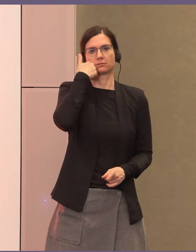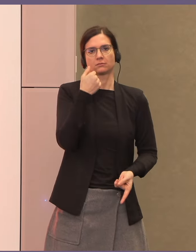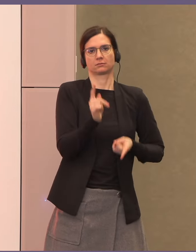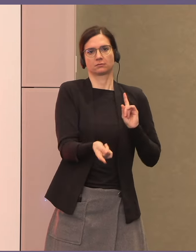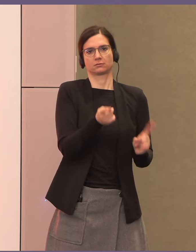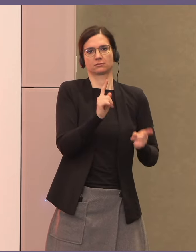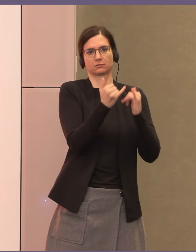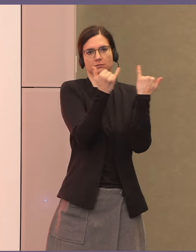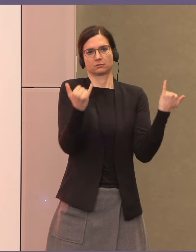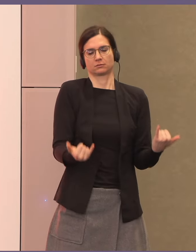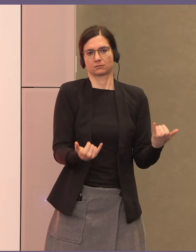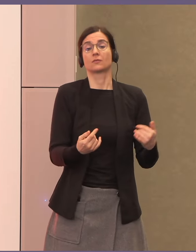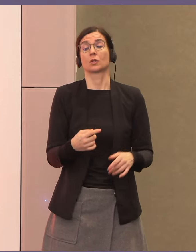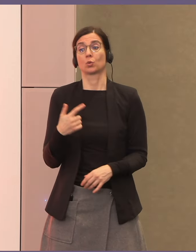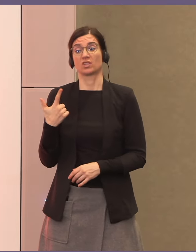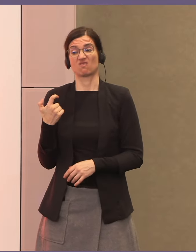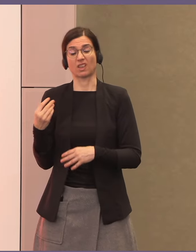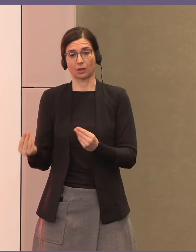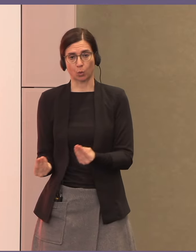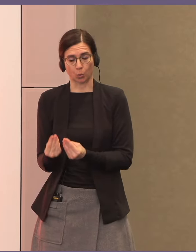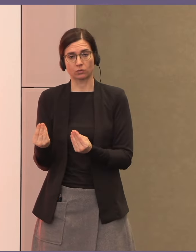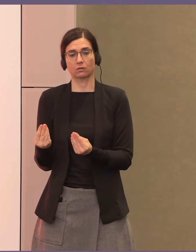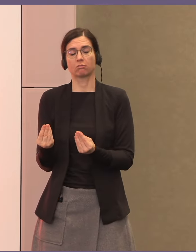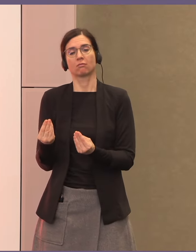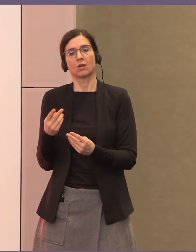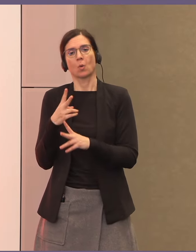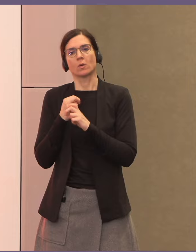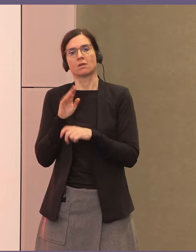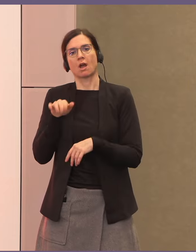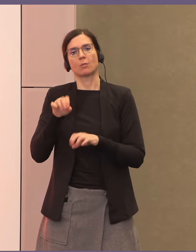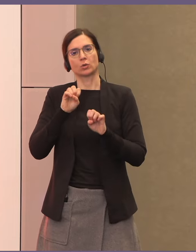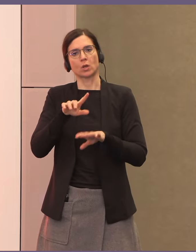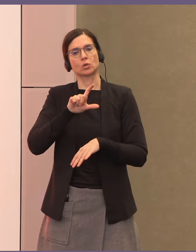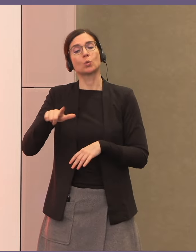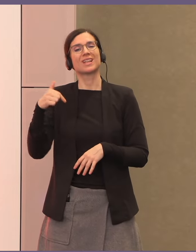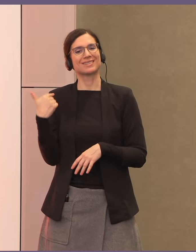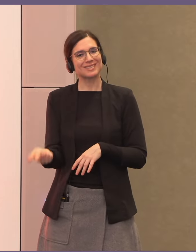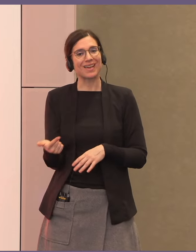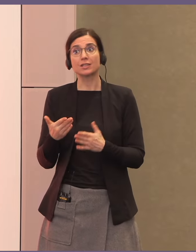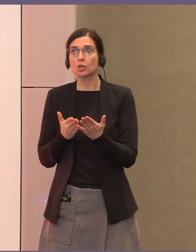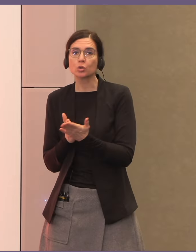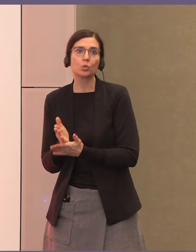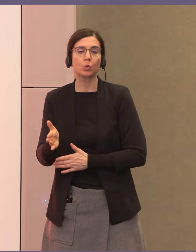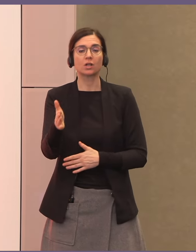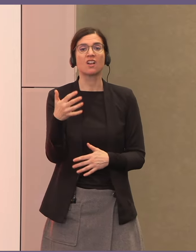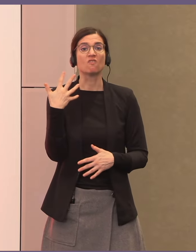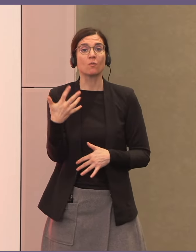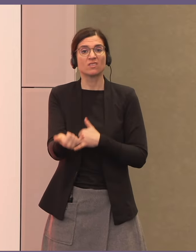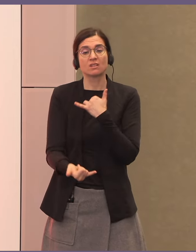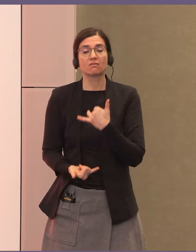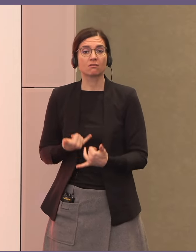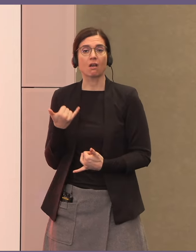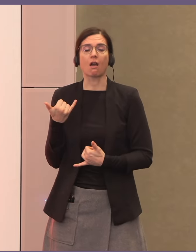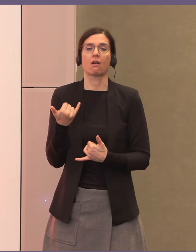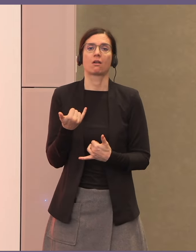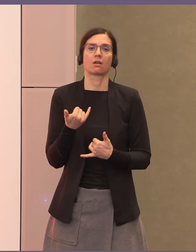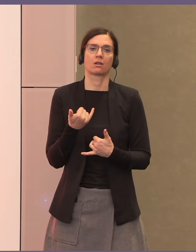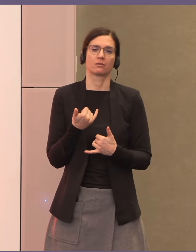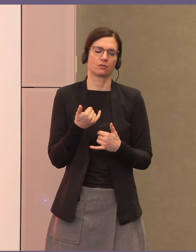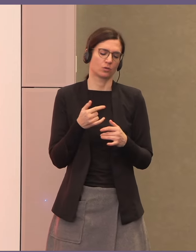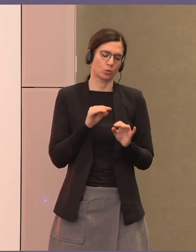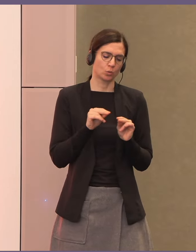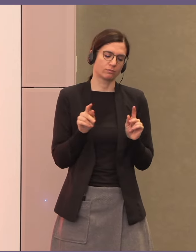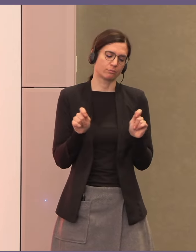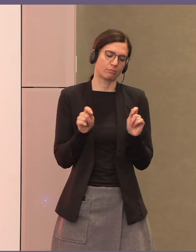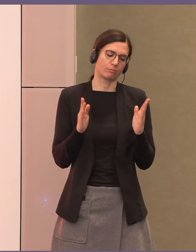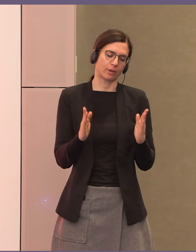beherrschte Institution war und zum anderen hatte Österreich ab 1920 durchgehend, 50 Jahre lang mit Ausnahme der NS-Diktatur,